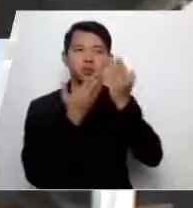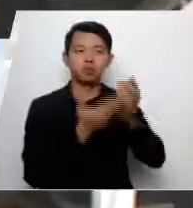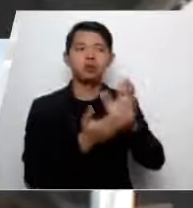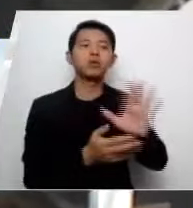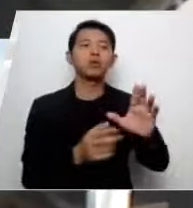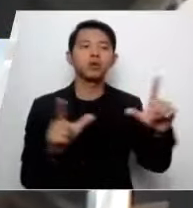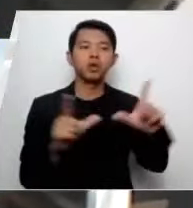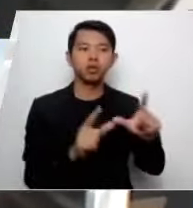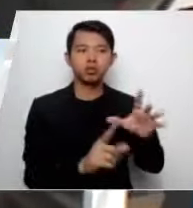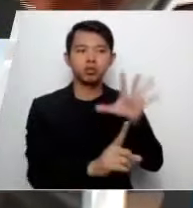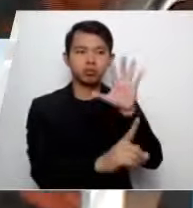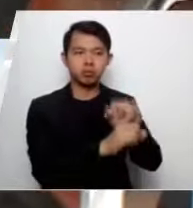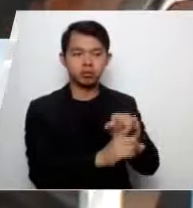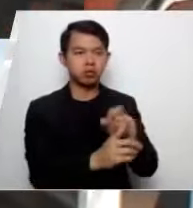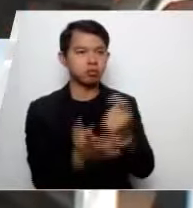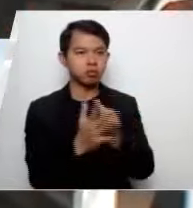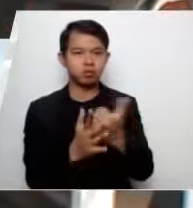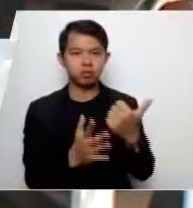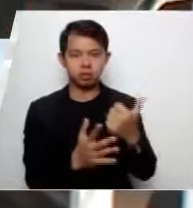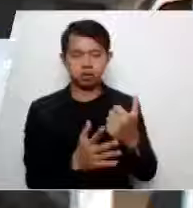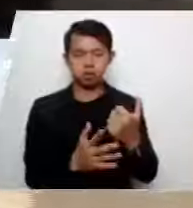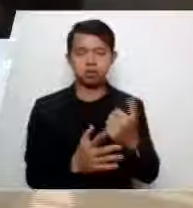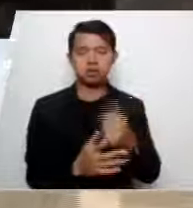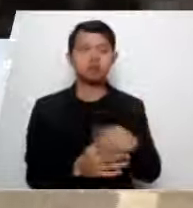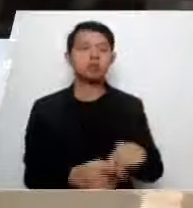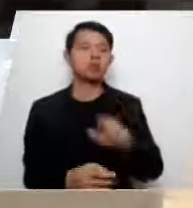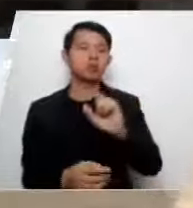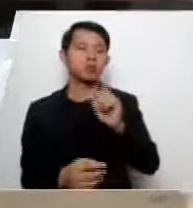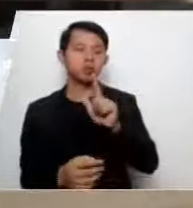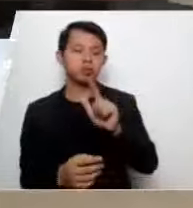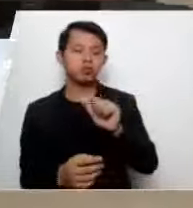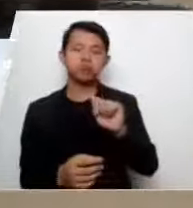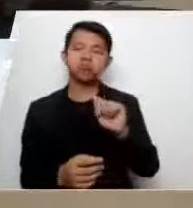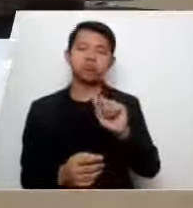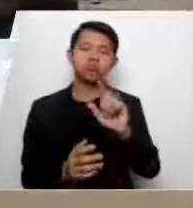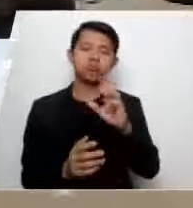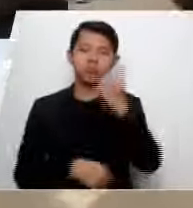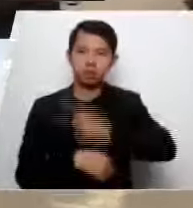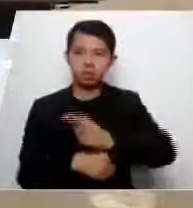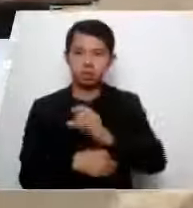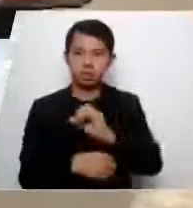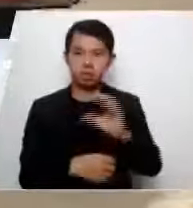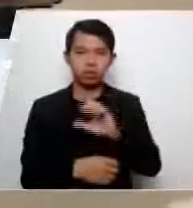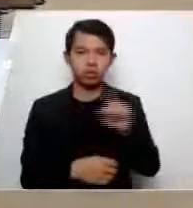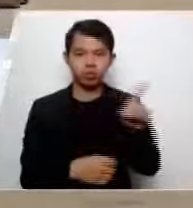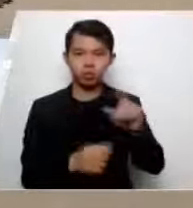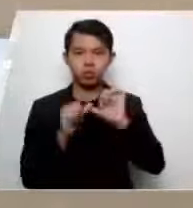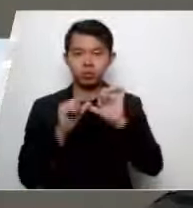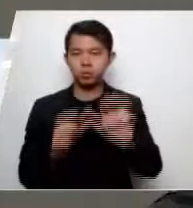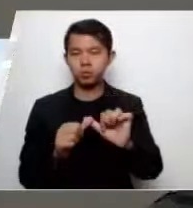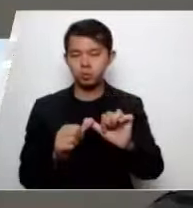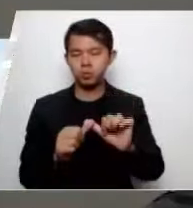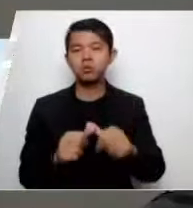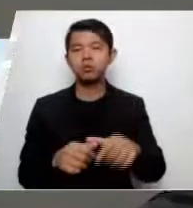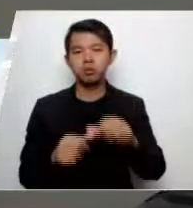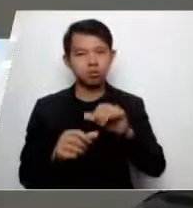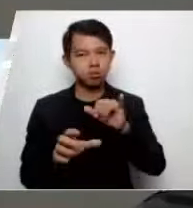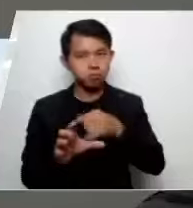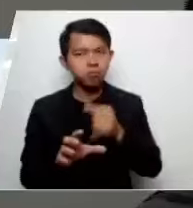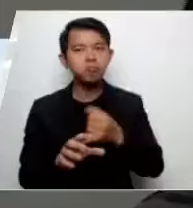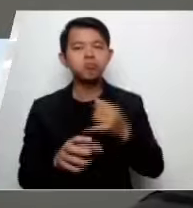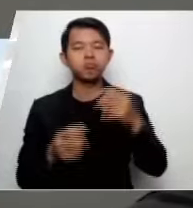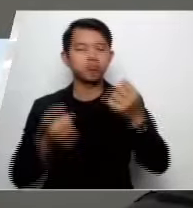na yung franchise mo, that's within 15 to 20 days, at ikaw ay pumasada pa, either ang LTO or ang